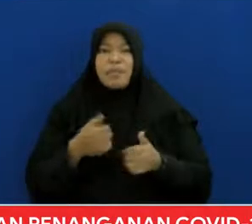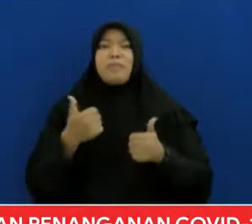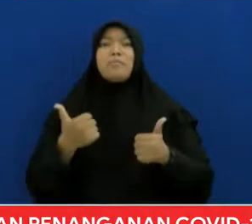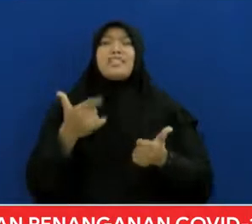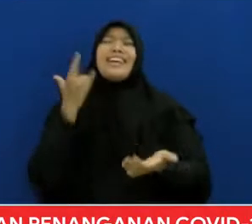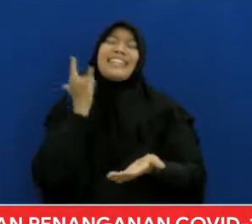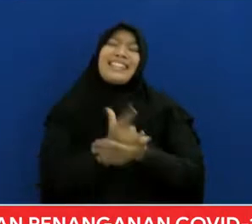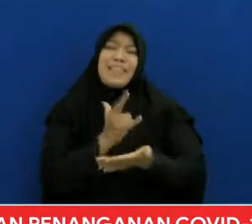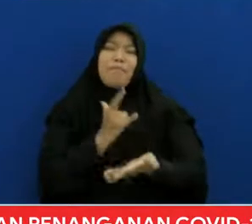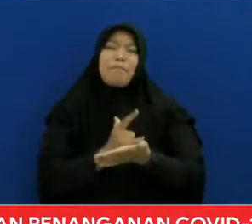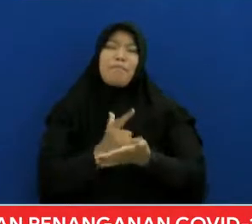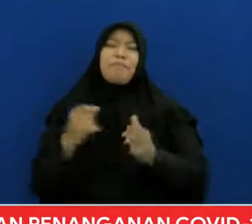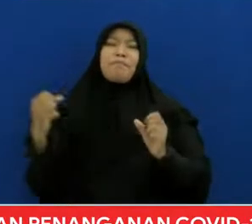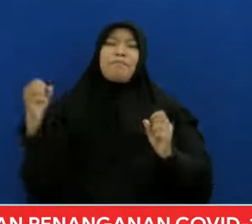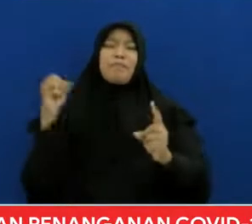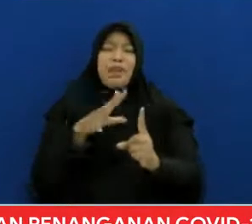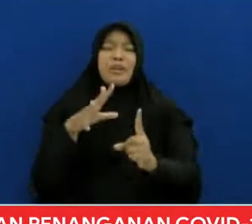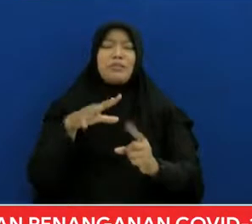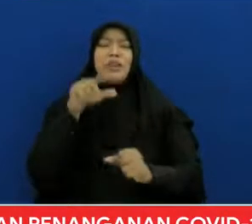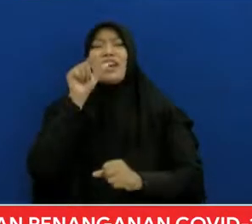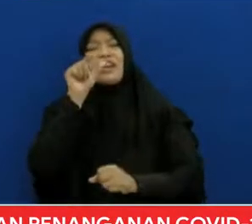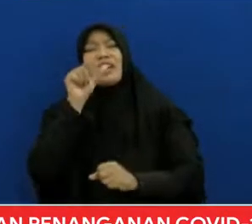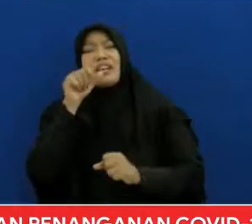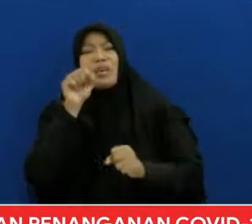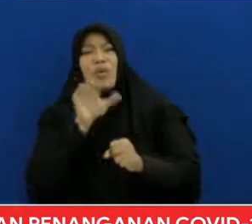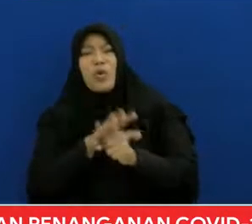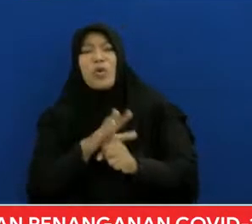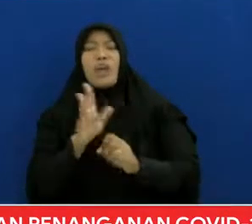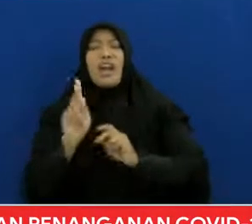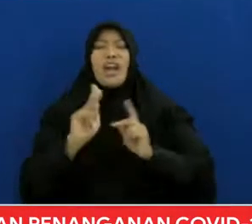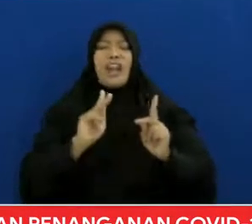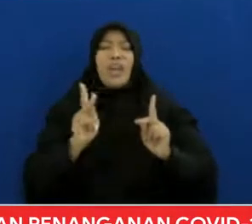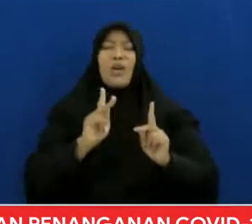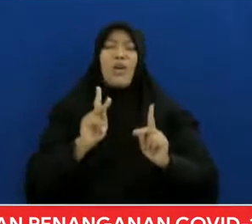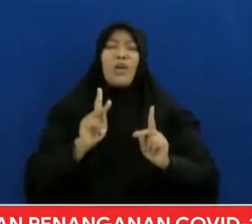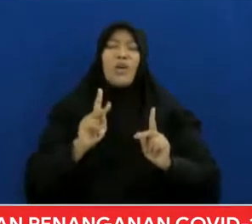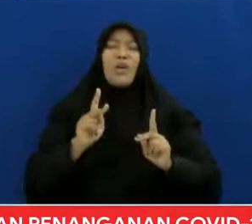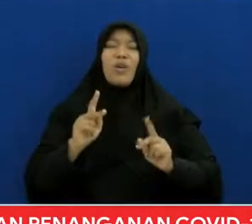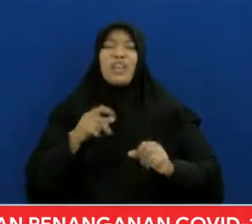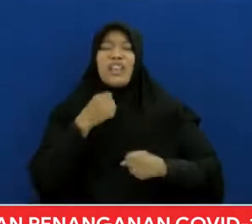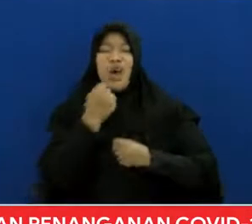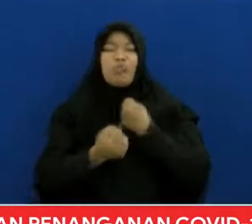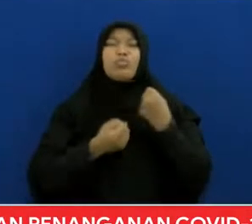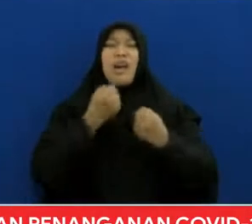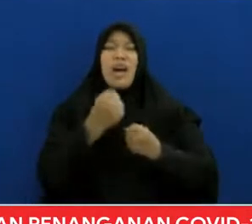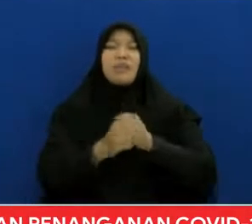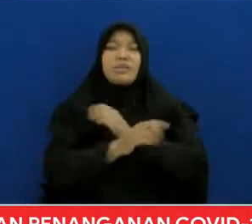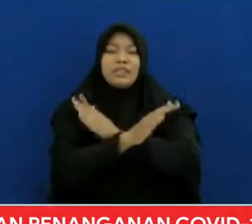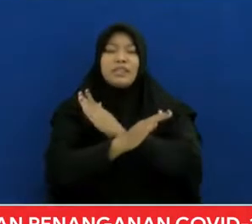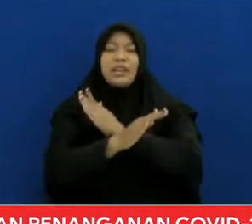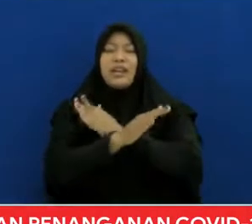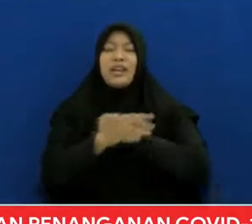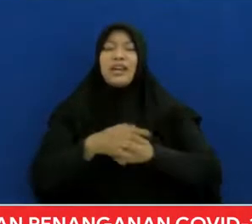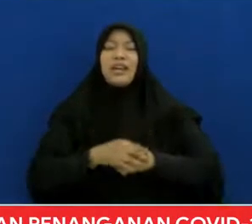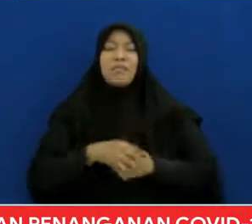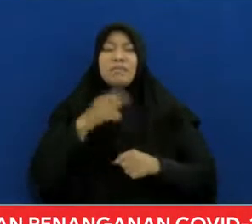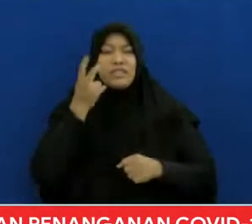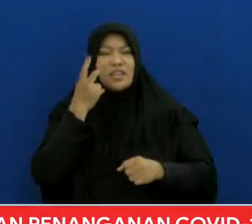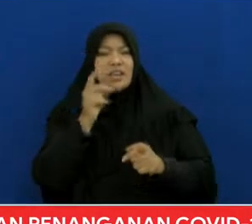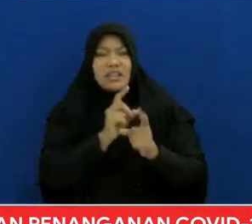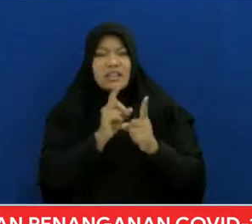dapat tertular oleh virus corona ini bila kita tidak melakukan upaya-upaya pencegahan seperti menjaga